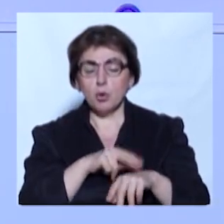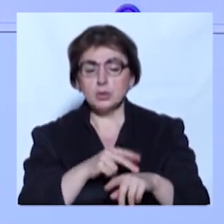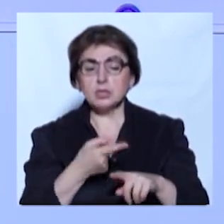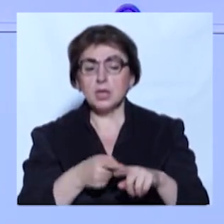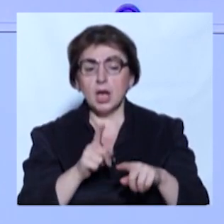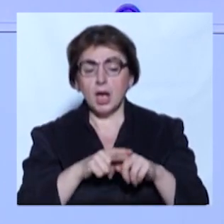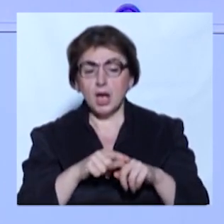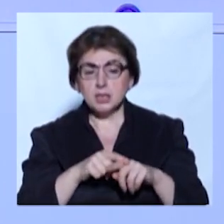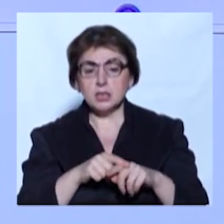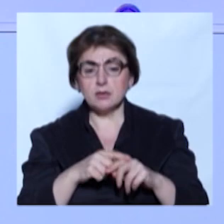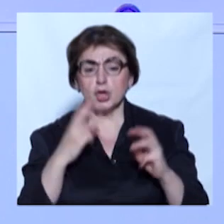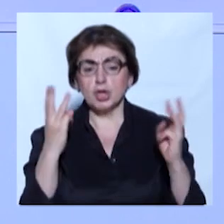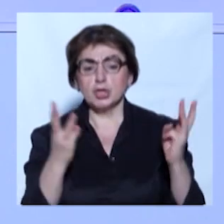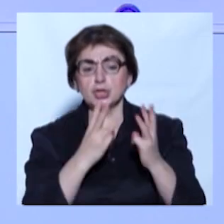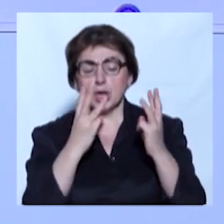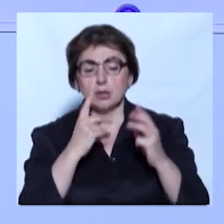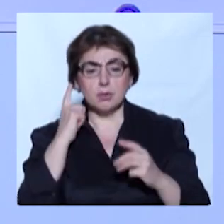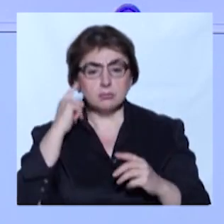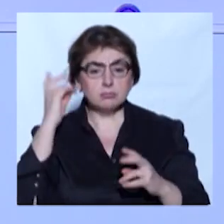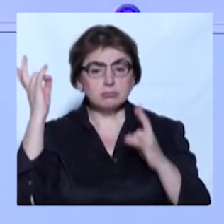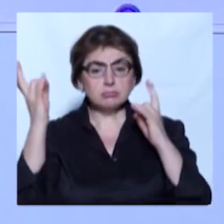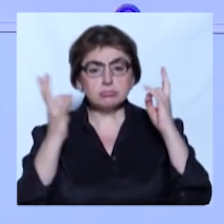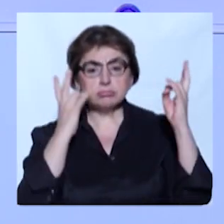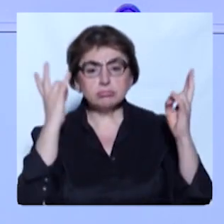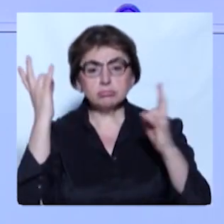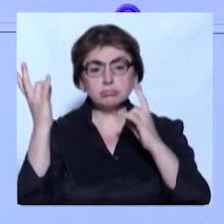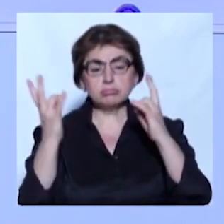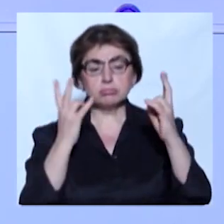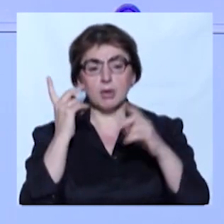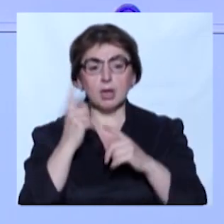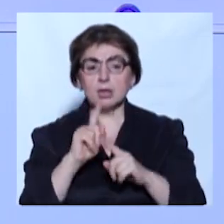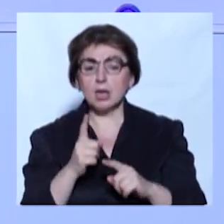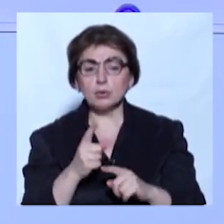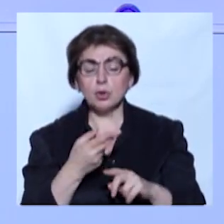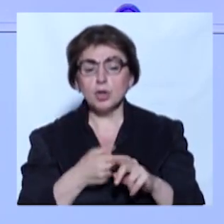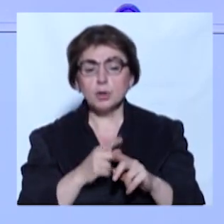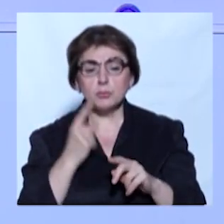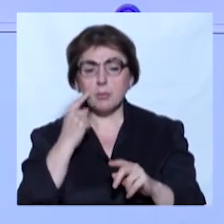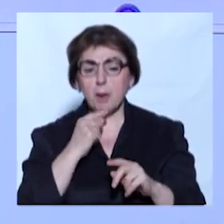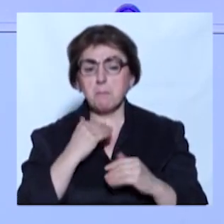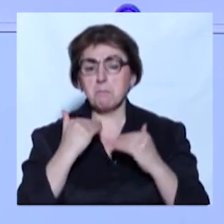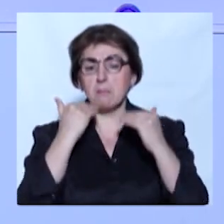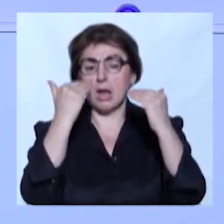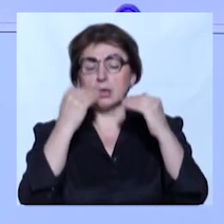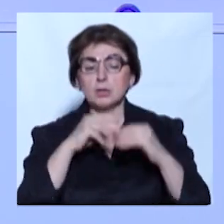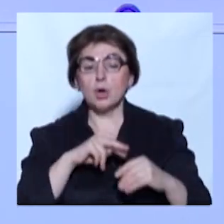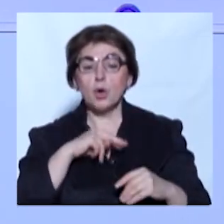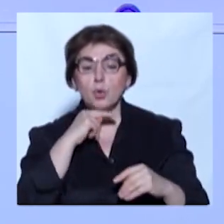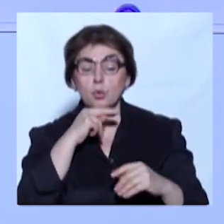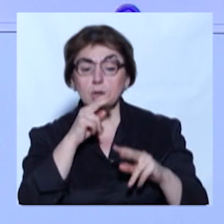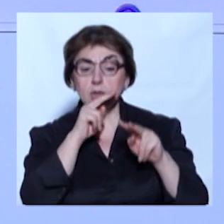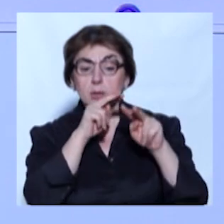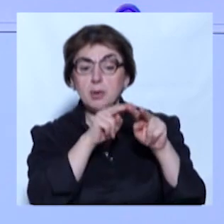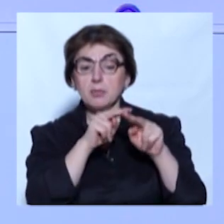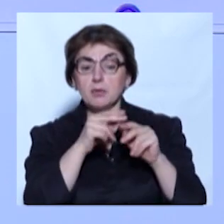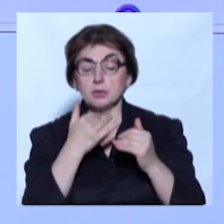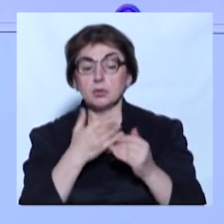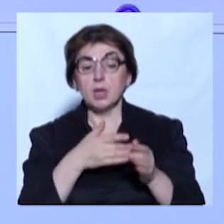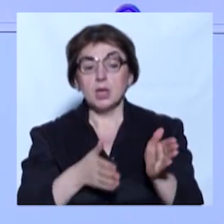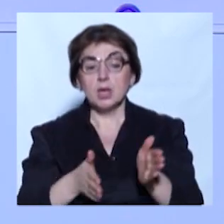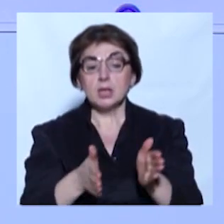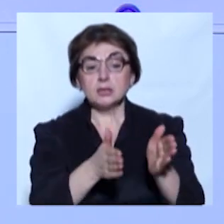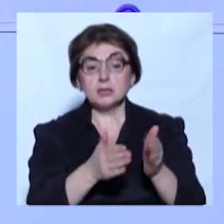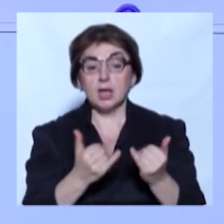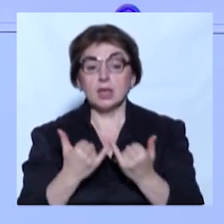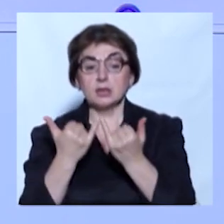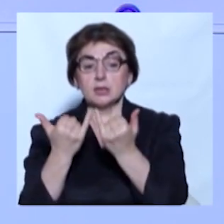მათ აქვთ ხმამაღალი, ხო, სირენა არის, ზედმეტად ხმამაღალი. Რატომ? იმიტომ, რომ ყურადღება მივაქციოთ, გზა დავუთმოთ, რომ